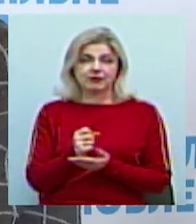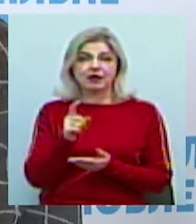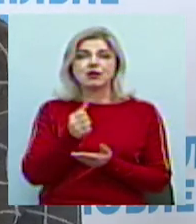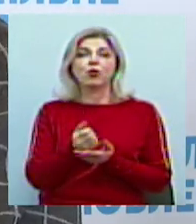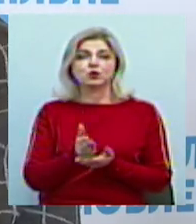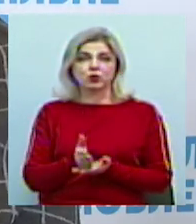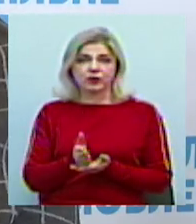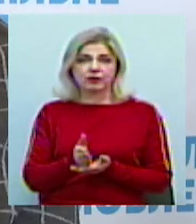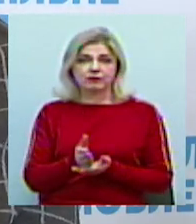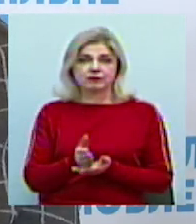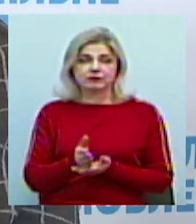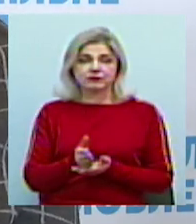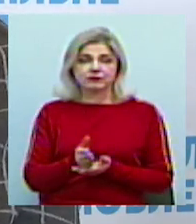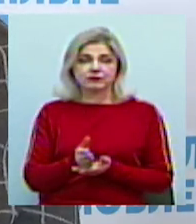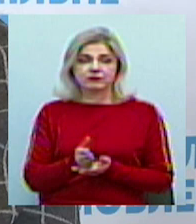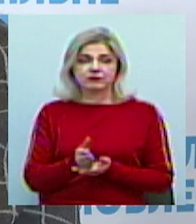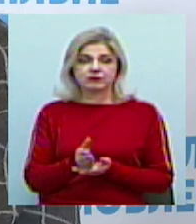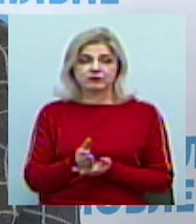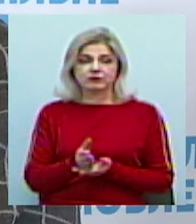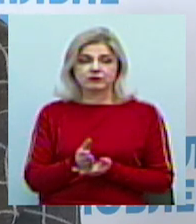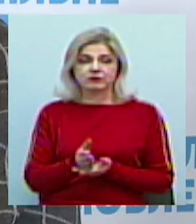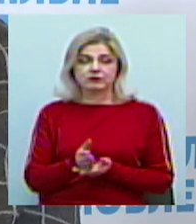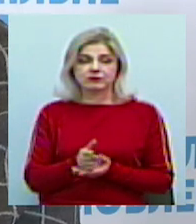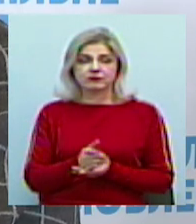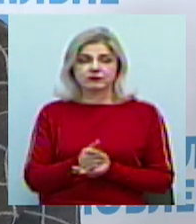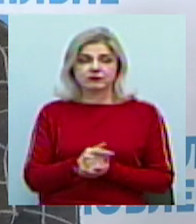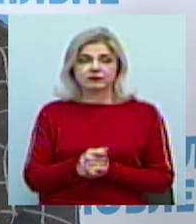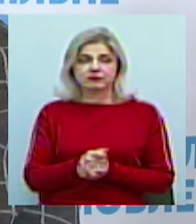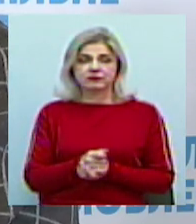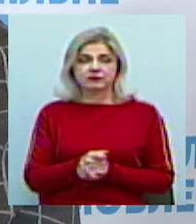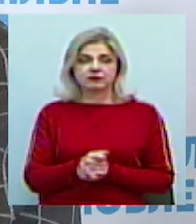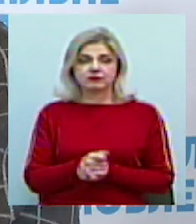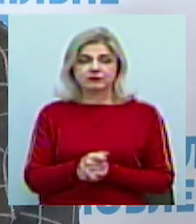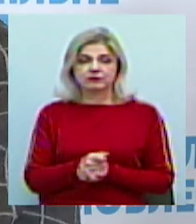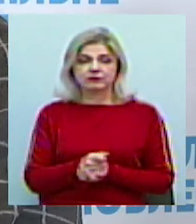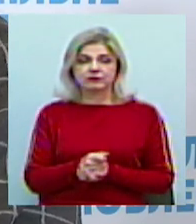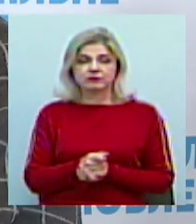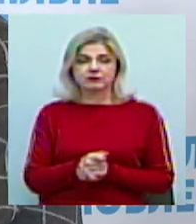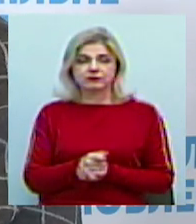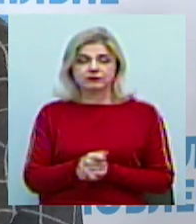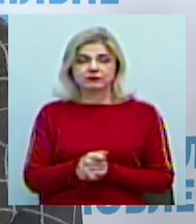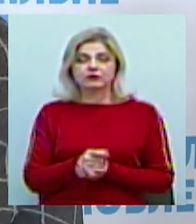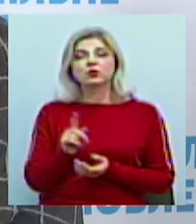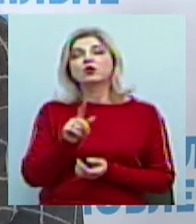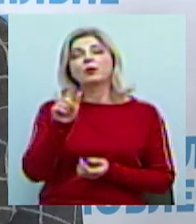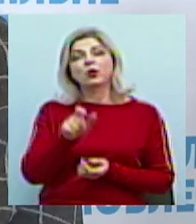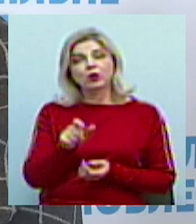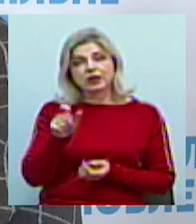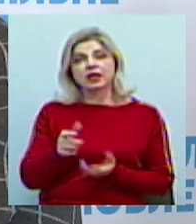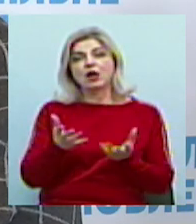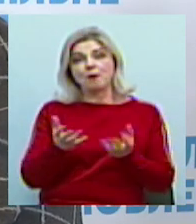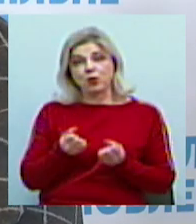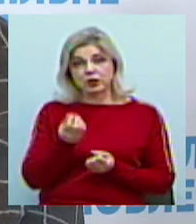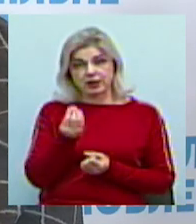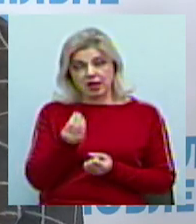послуги від компаній, які надають житлово-комунального господарства, надають такі послуги. І людина, отримавши кошти